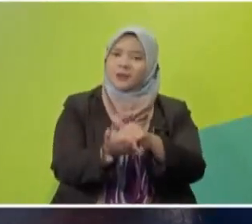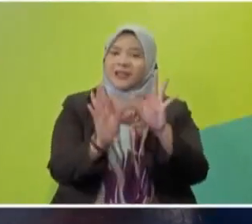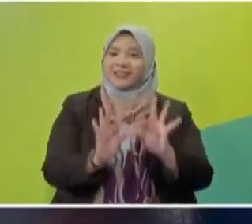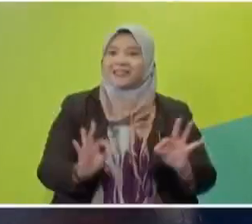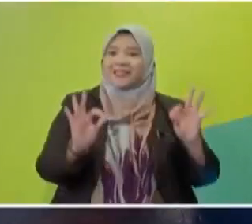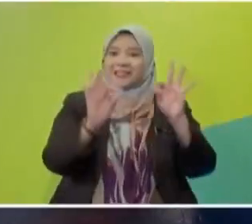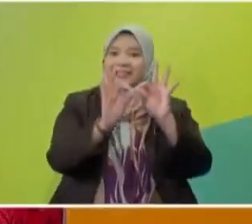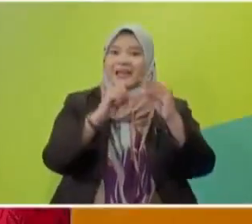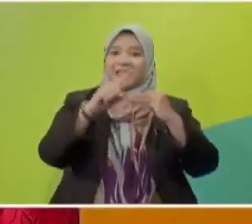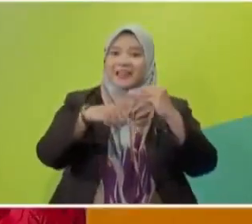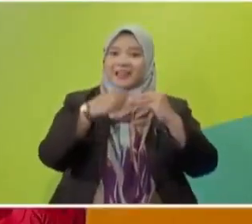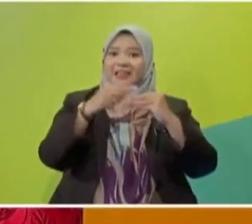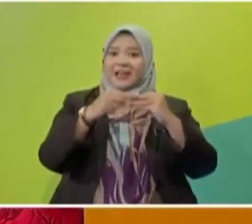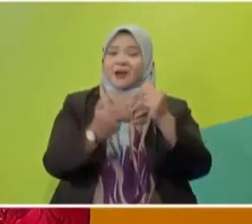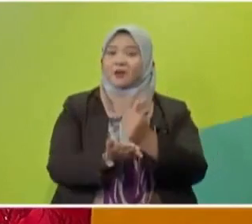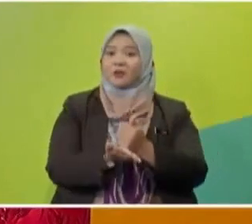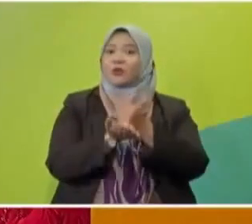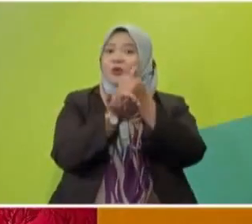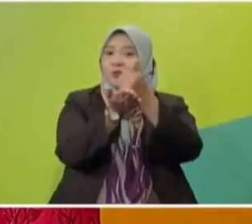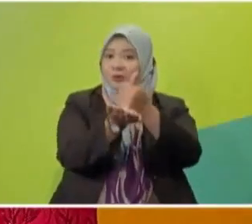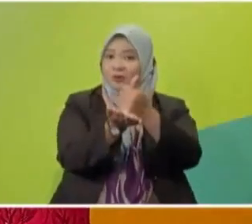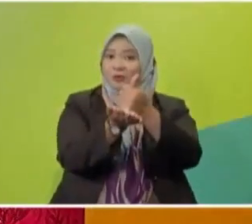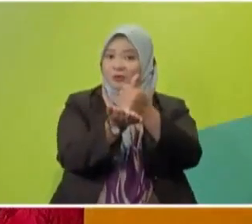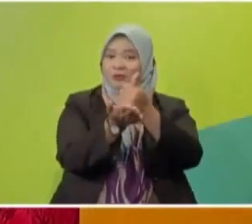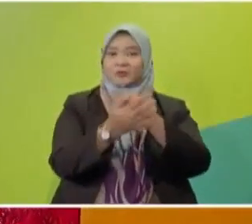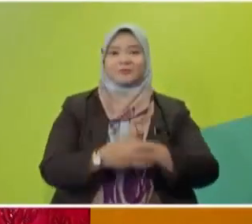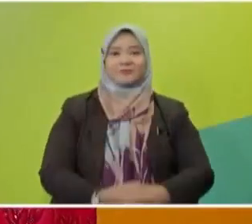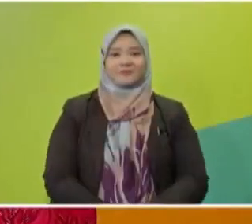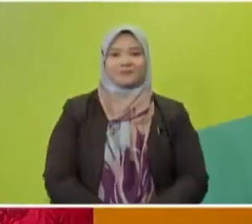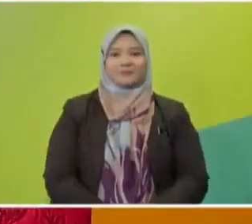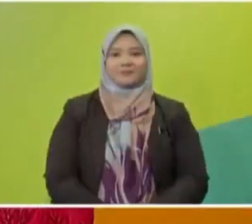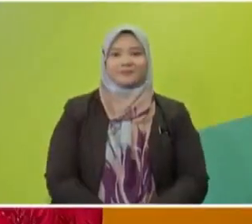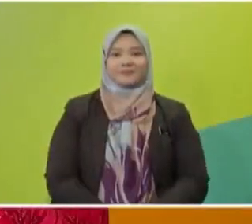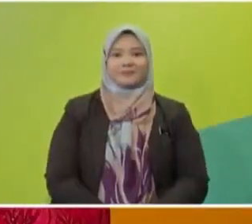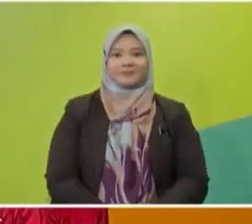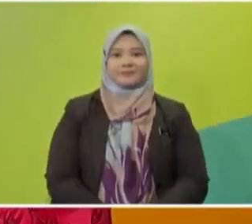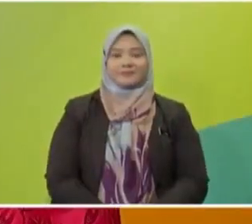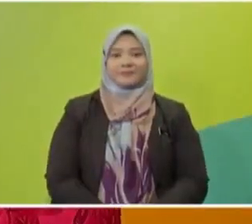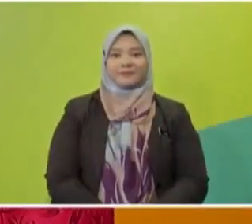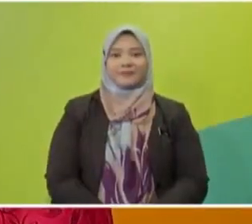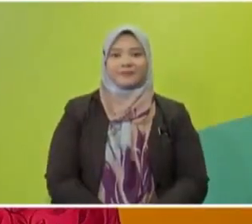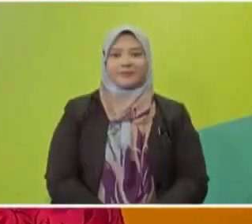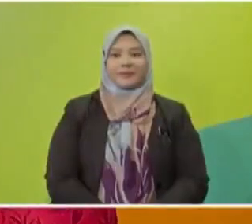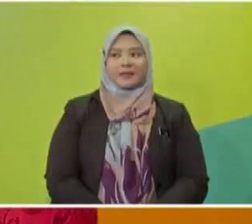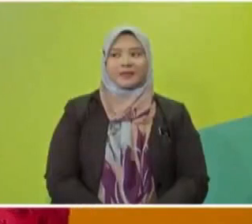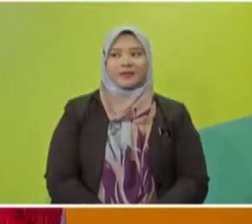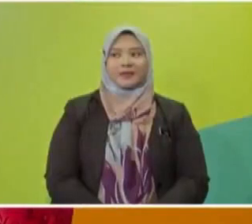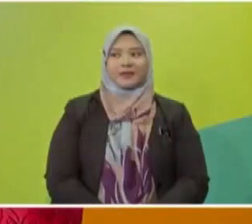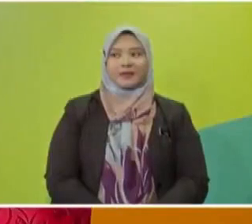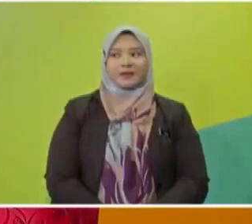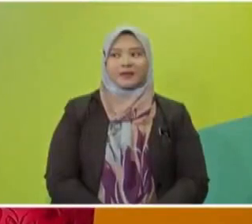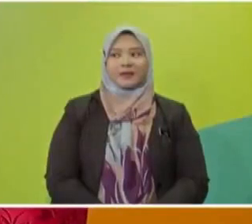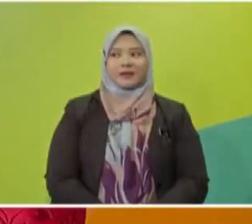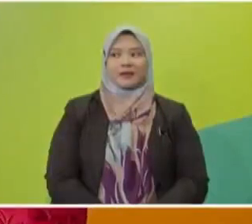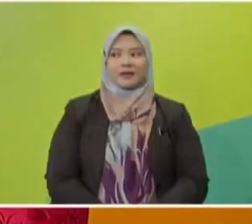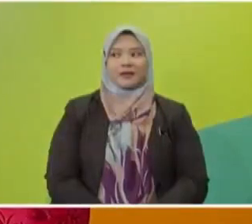Tolong menolong antara semut dan merpati. Sekarang, mari kita dengar